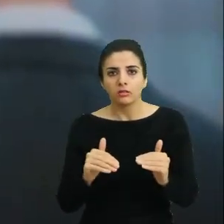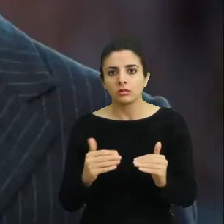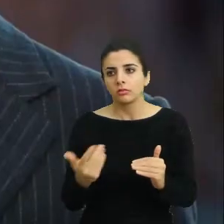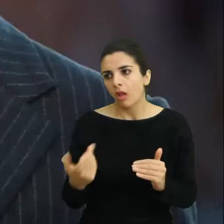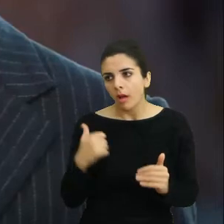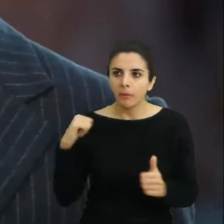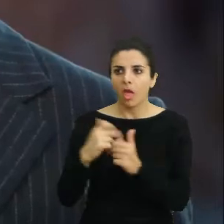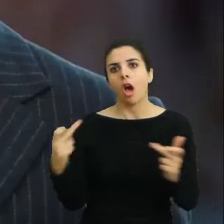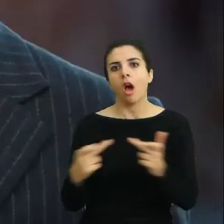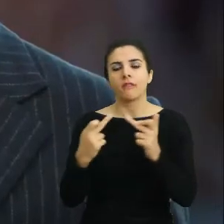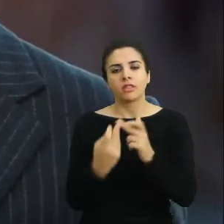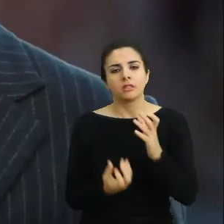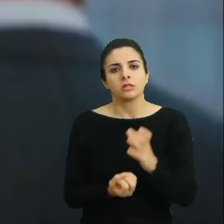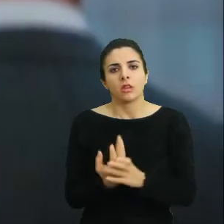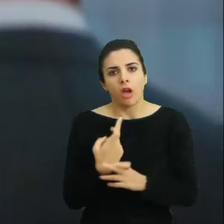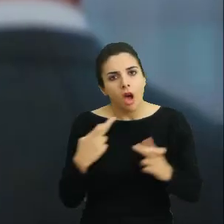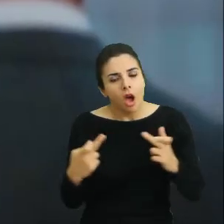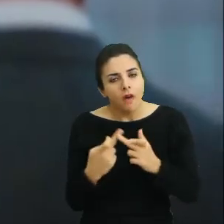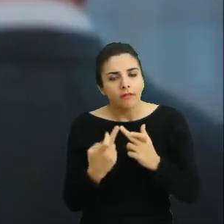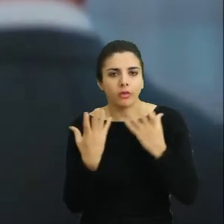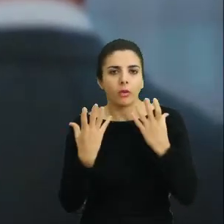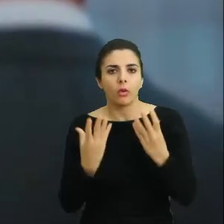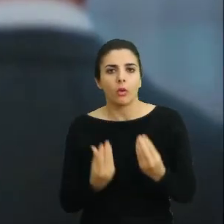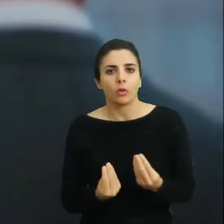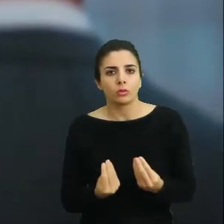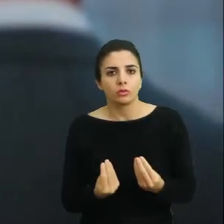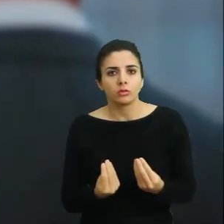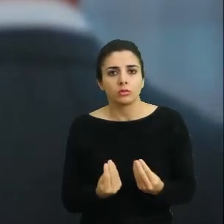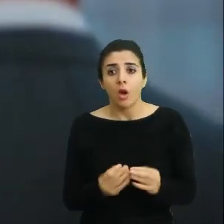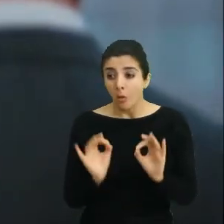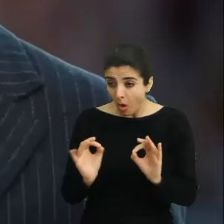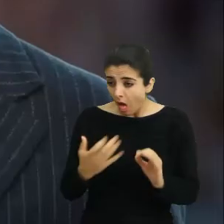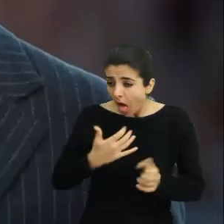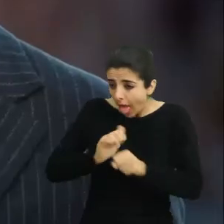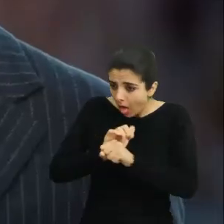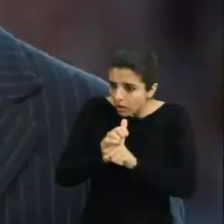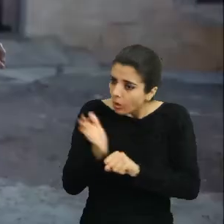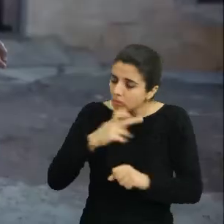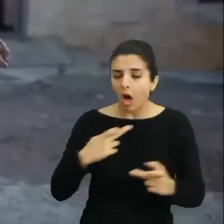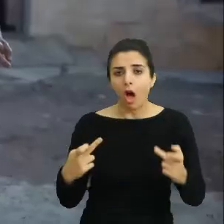Birbirimize girdik. Kavga ettik. O haldeyken.